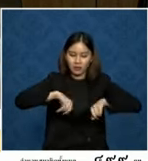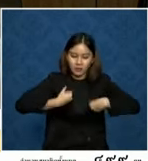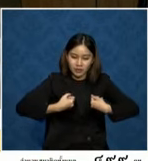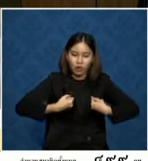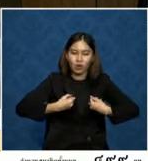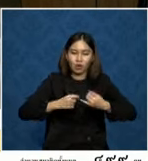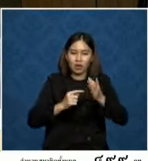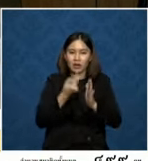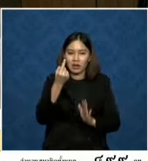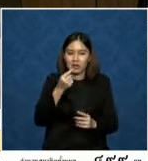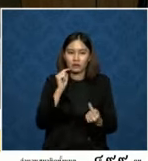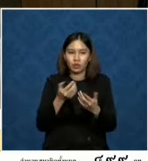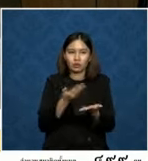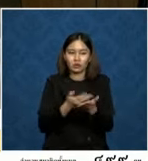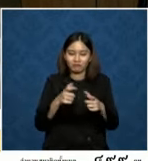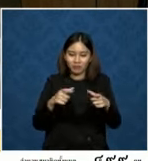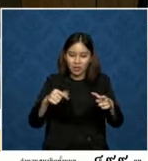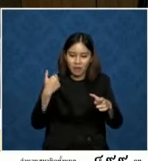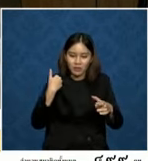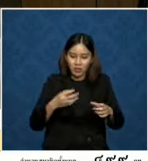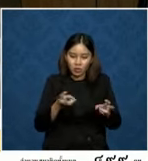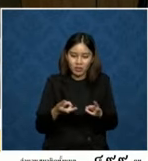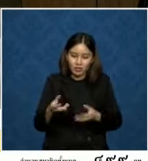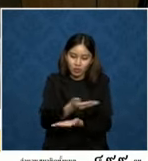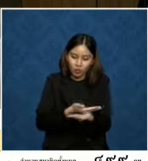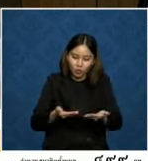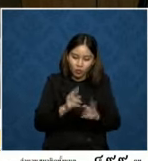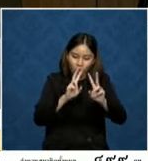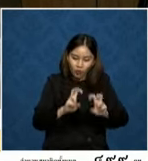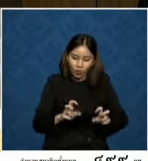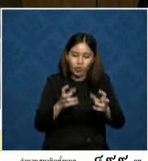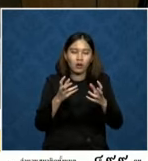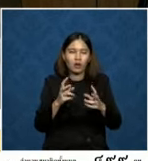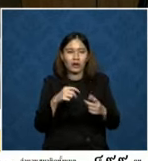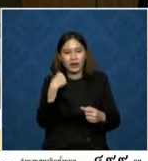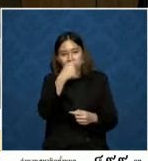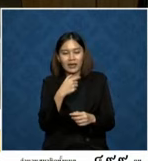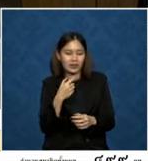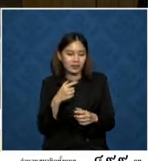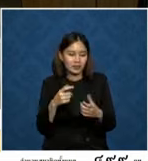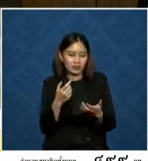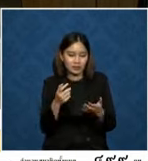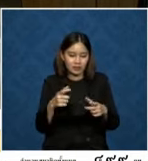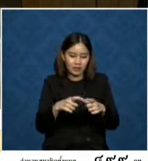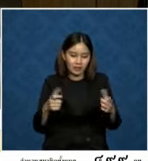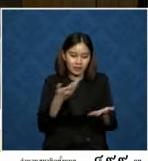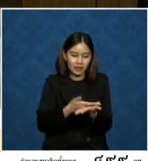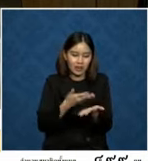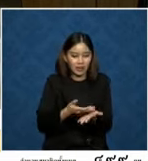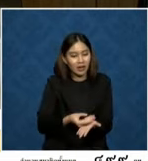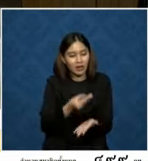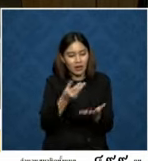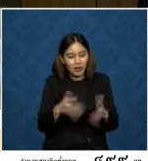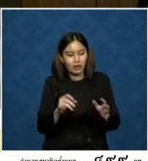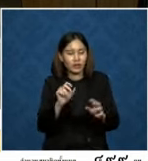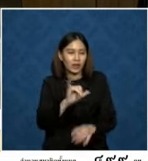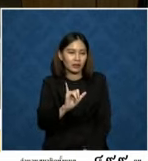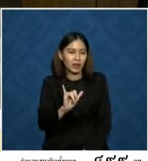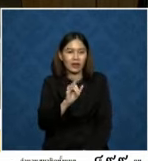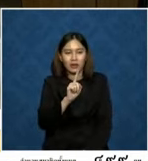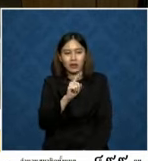ผู้ต้นเหตุในการเช็คเนี่ยได้มีการกลั่นกรองผู้ที่จะสามารถออกตราสารชนิดนี้ได้หรือไม่นะครับถ้า